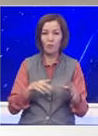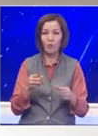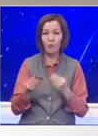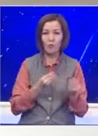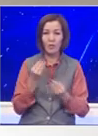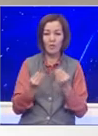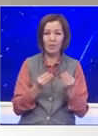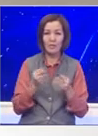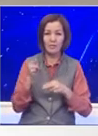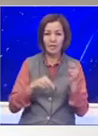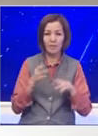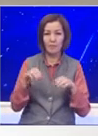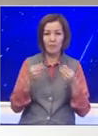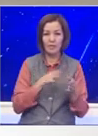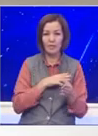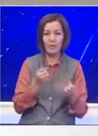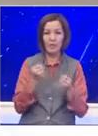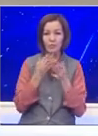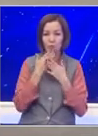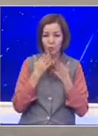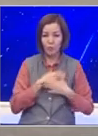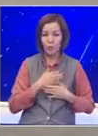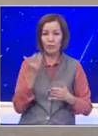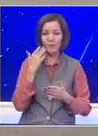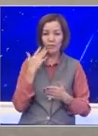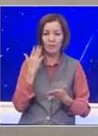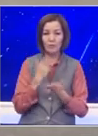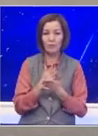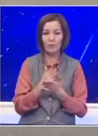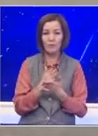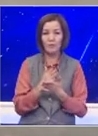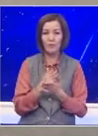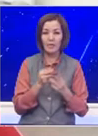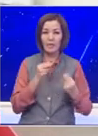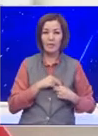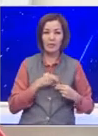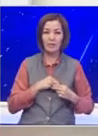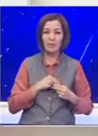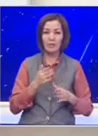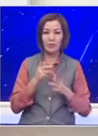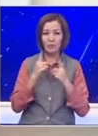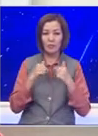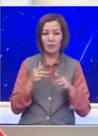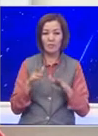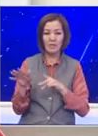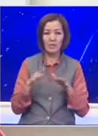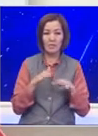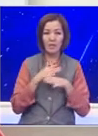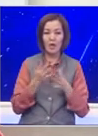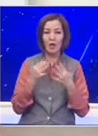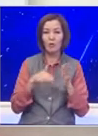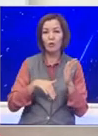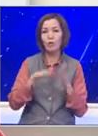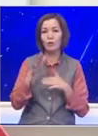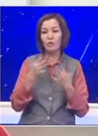алаңын салып берип кезинде спортту сүйүп жакшы көргөндөн кийин үлкен эңбектери болгон. Уюмдаштырып аткан иш-чара осы ауылда өскөндөн кийин